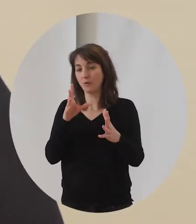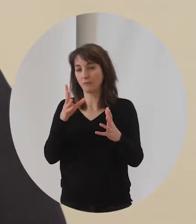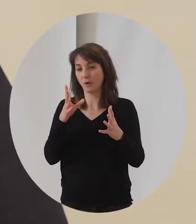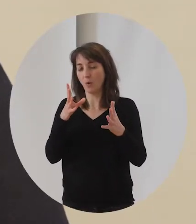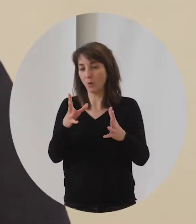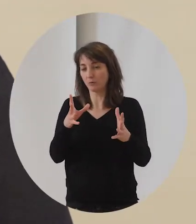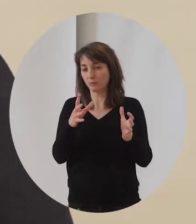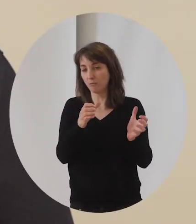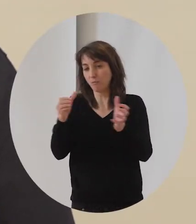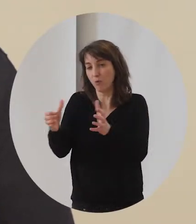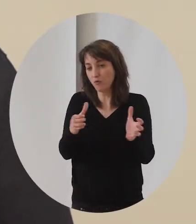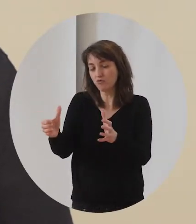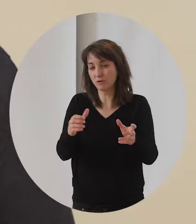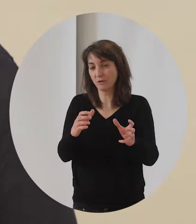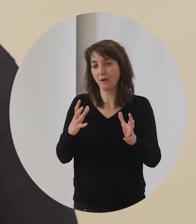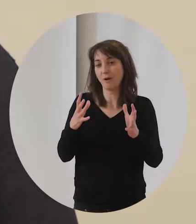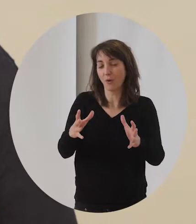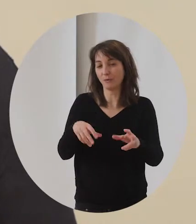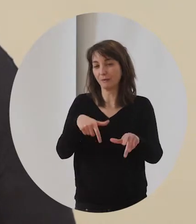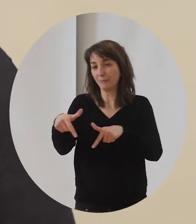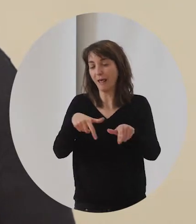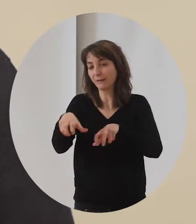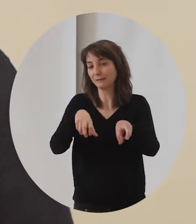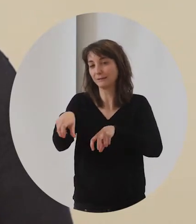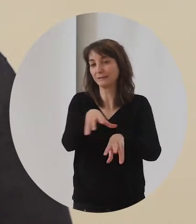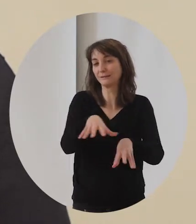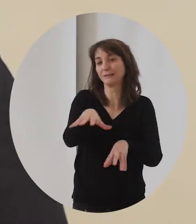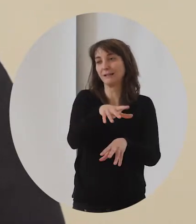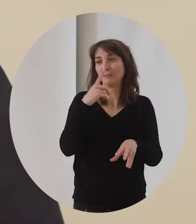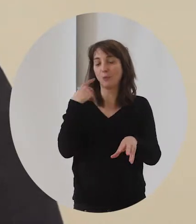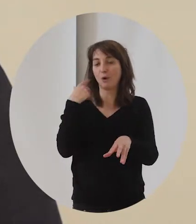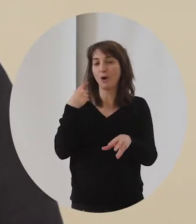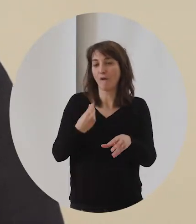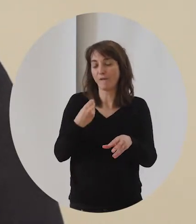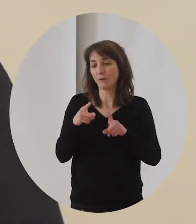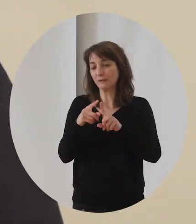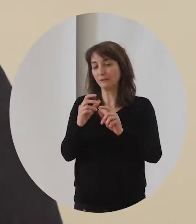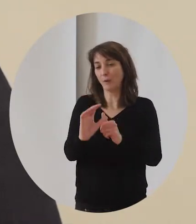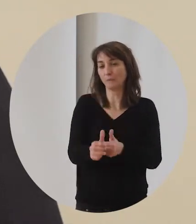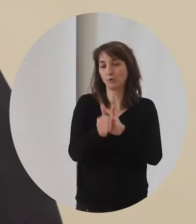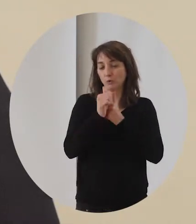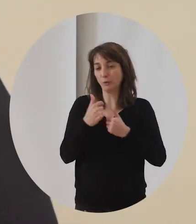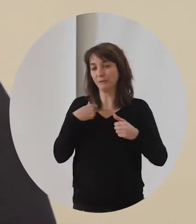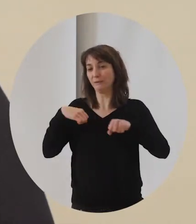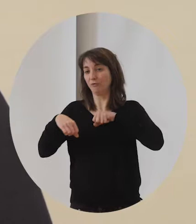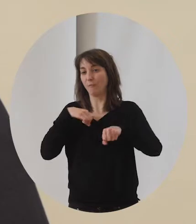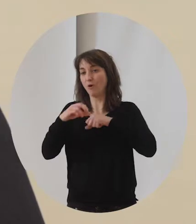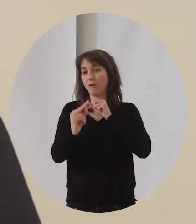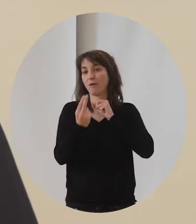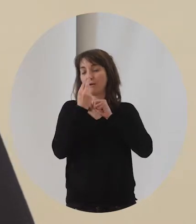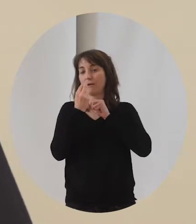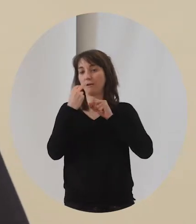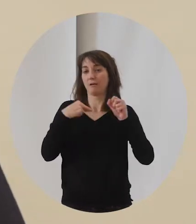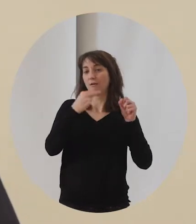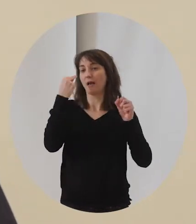être déplacé, et puis pour que l'enfant puisse progressivement arriver à suivre les mouvements de l'autre et accepter à